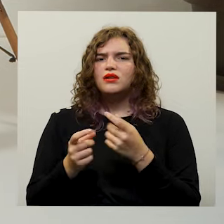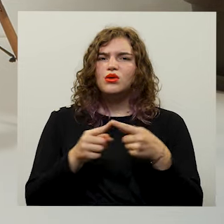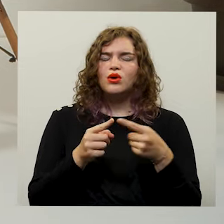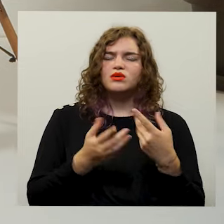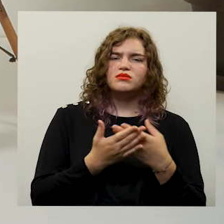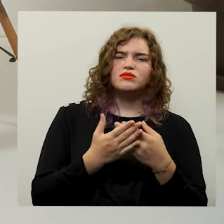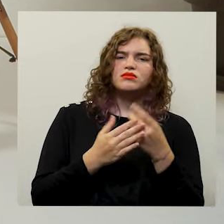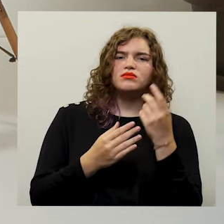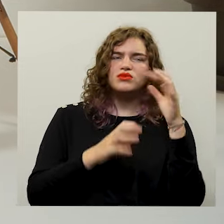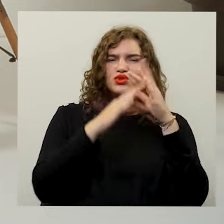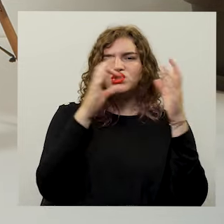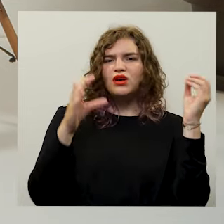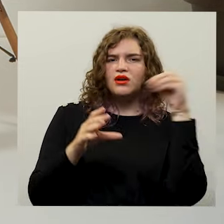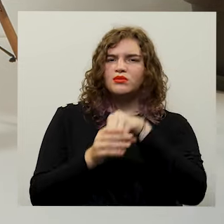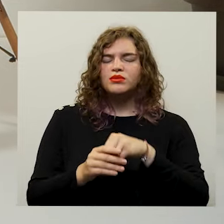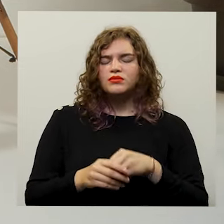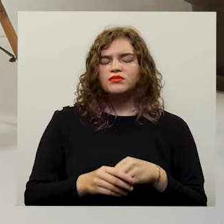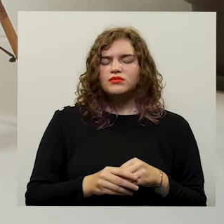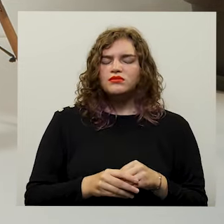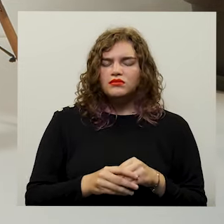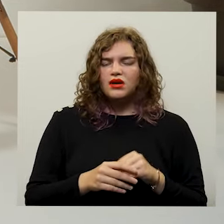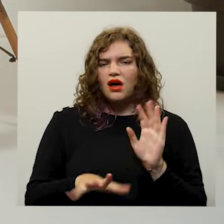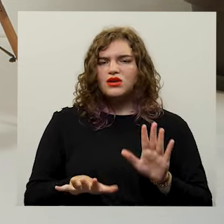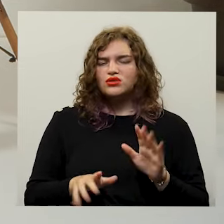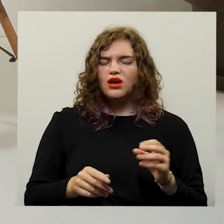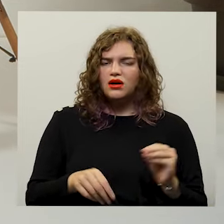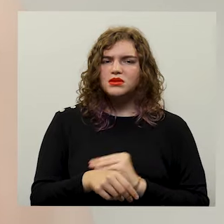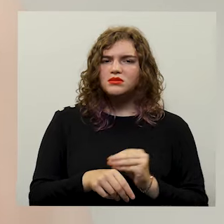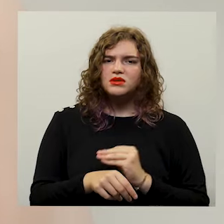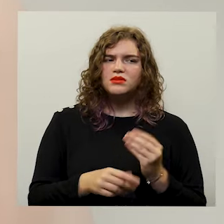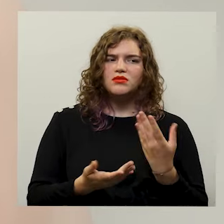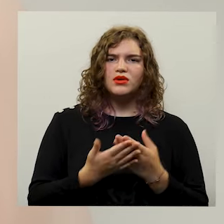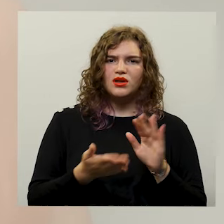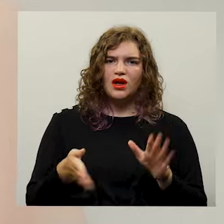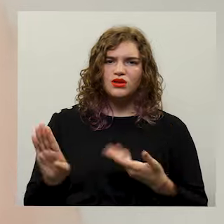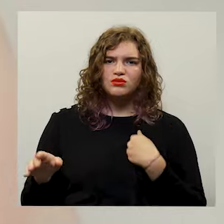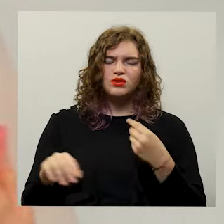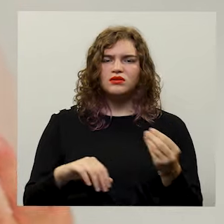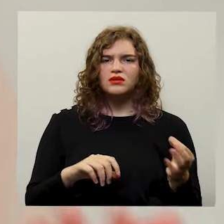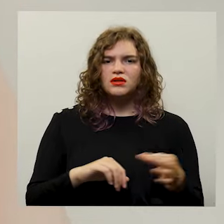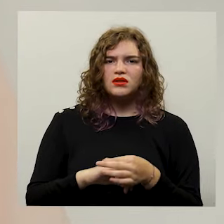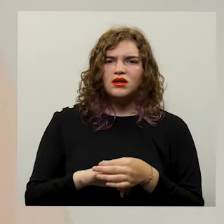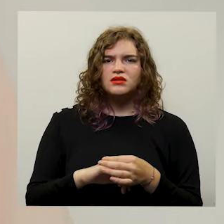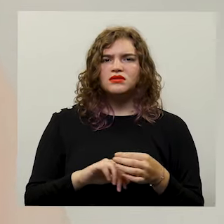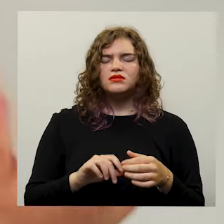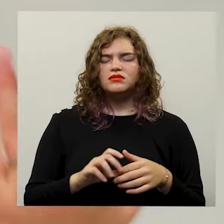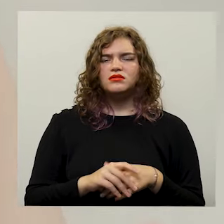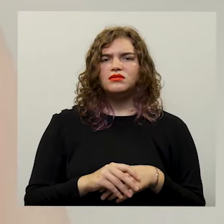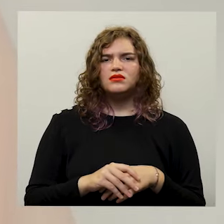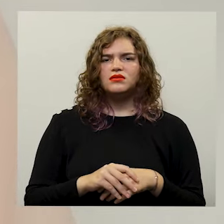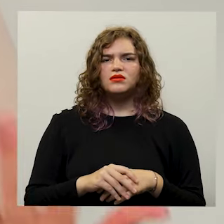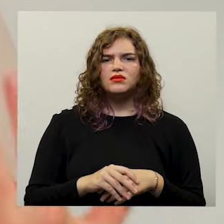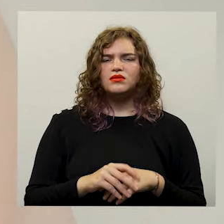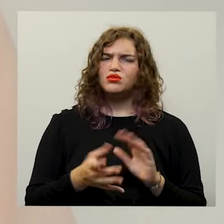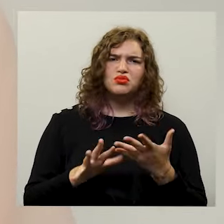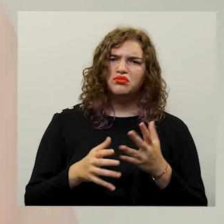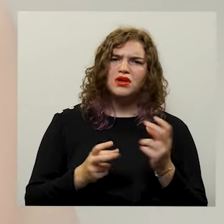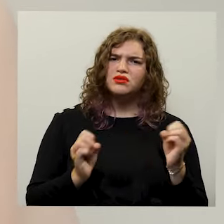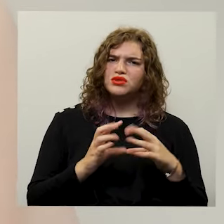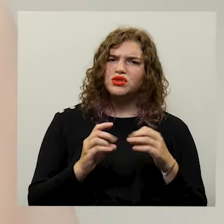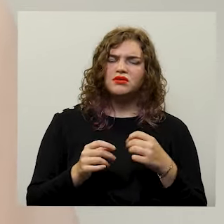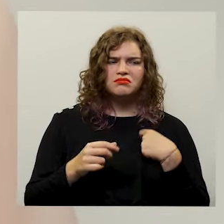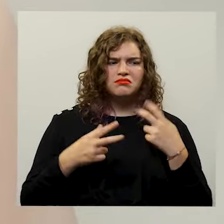Exact. Așa a fost. Deși la începutul căsniciei era, nu ne prea certam, eram cât de